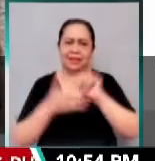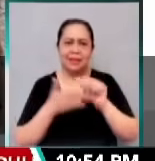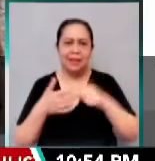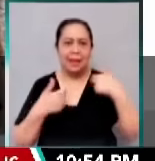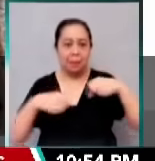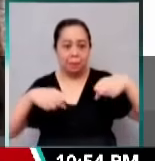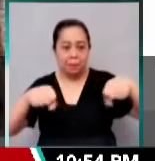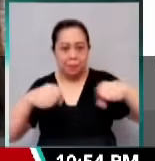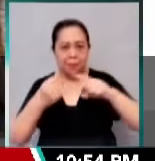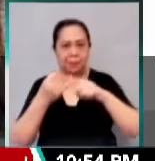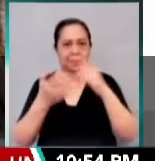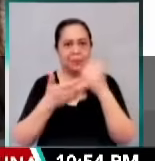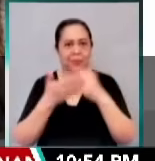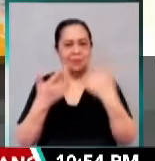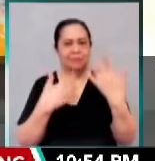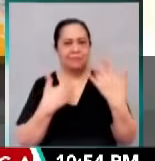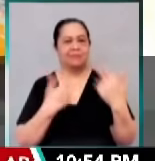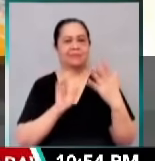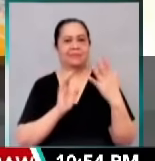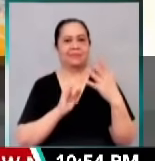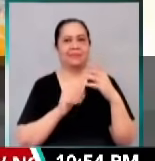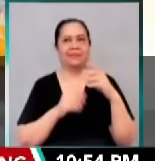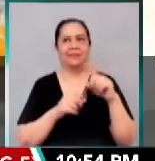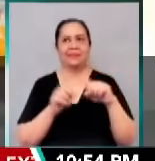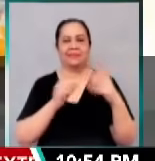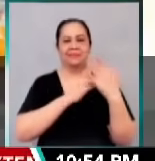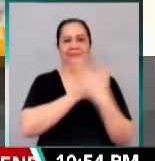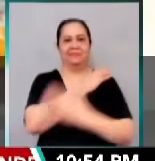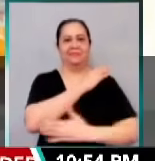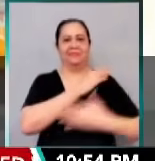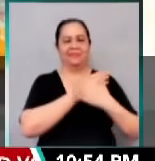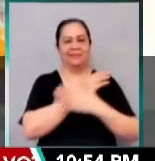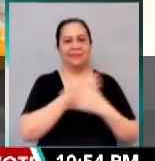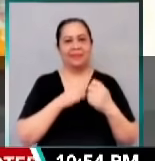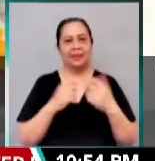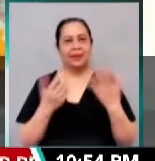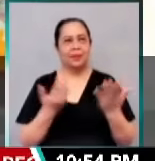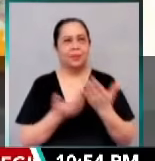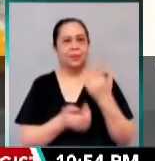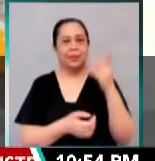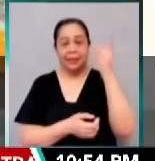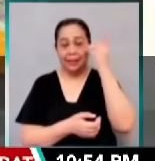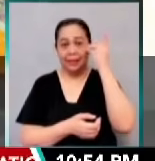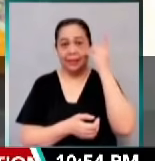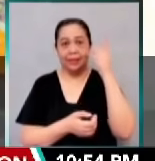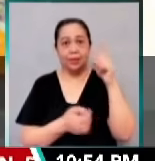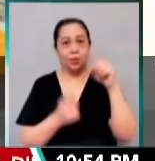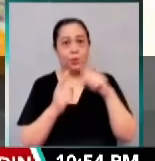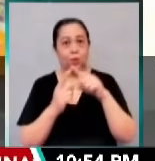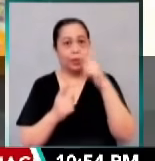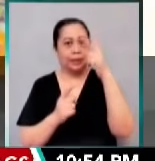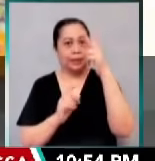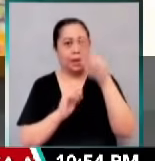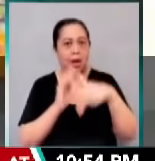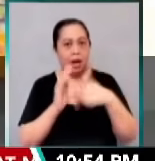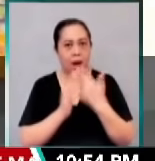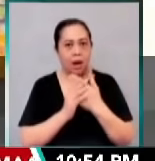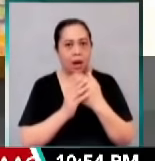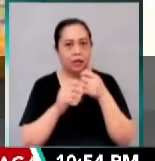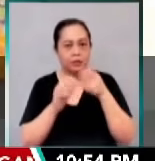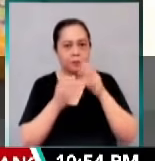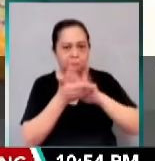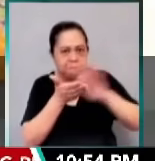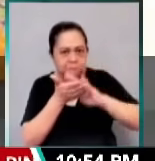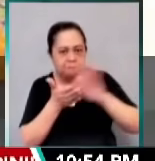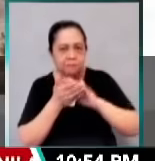in shining na Delata armor. Ayun. Inabot daw si Dominic ng hanggang 3 oras sa paglilinis at pag-assemble